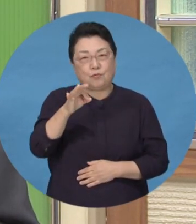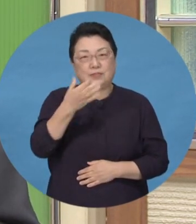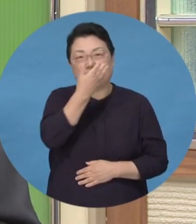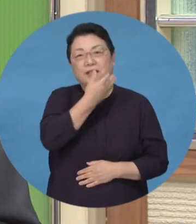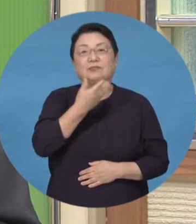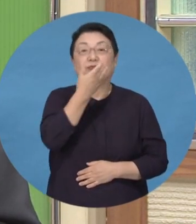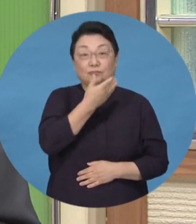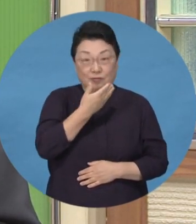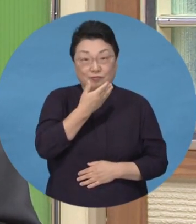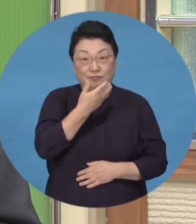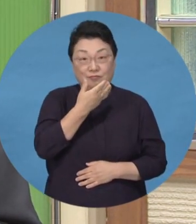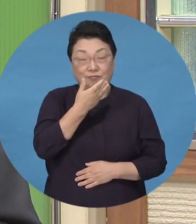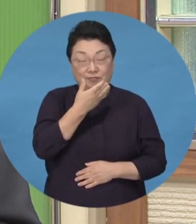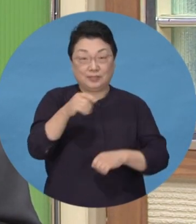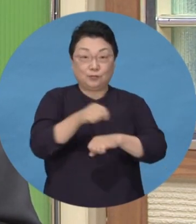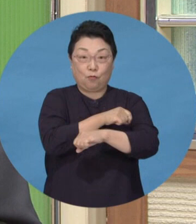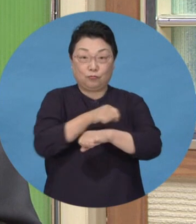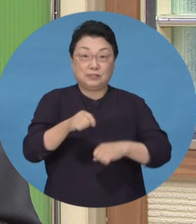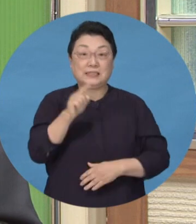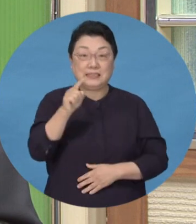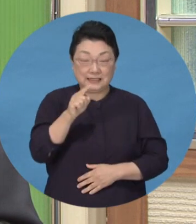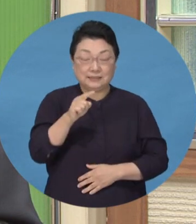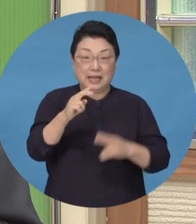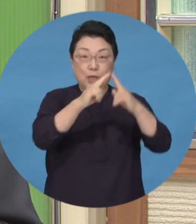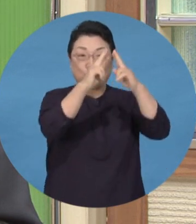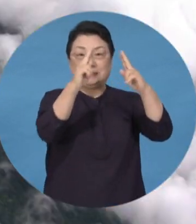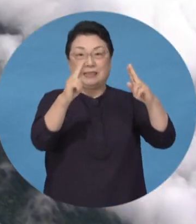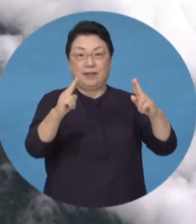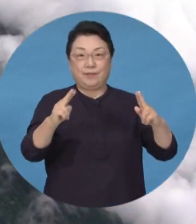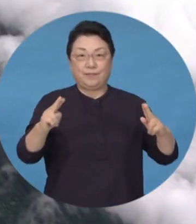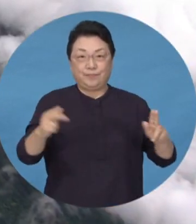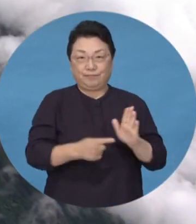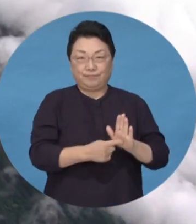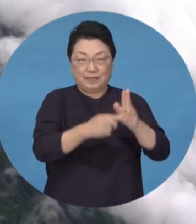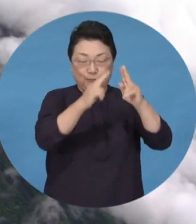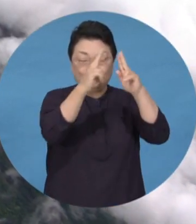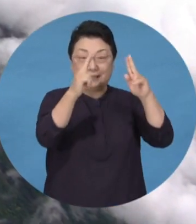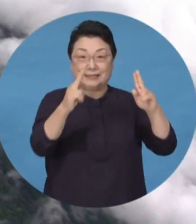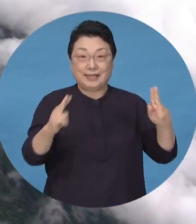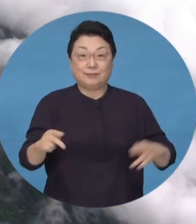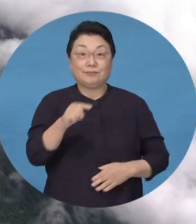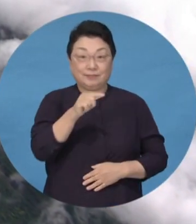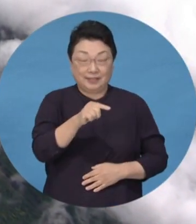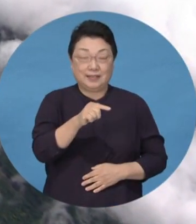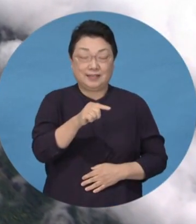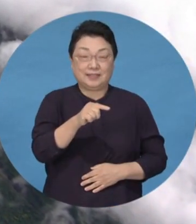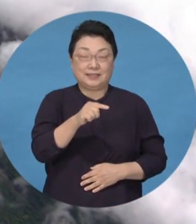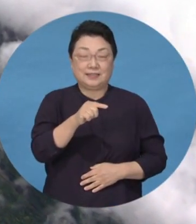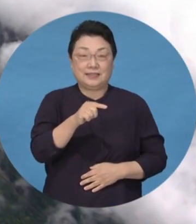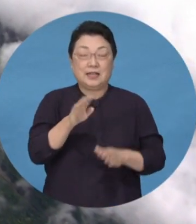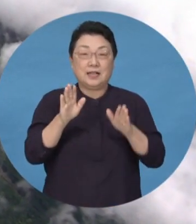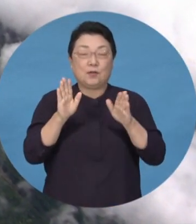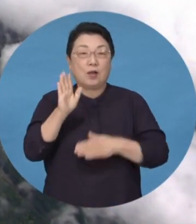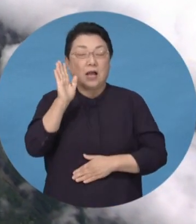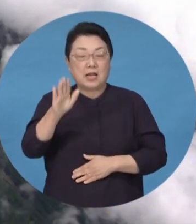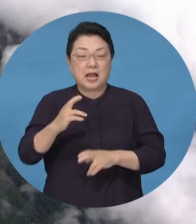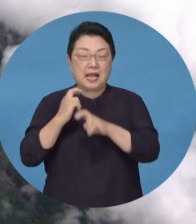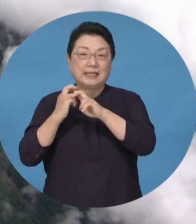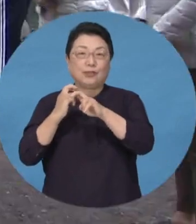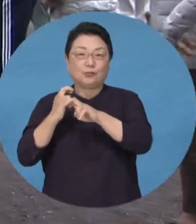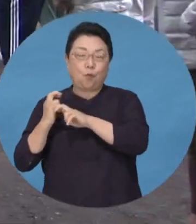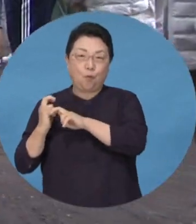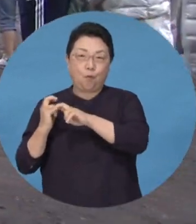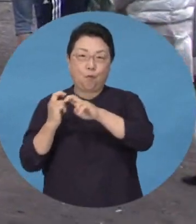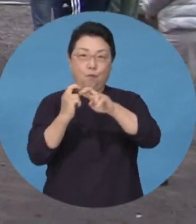ますそういう中でまずは富士山に関しては今これから登山鉄道